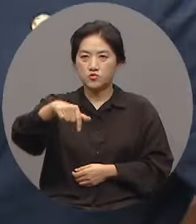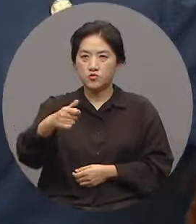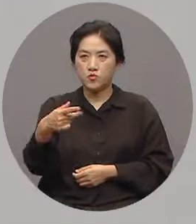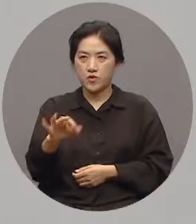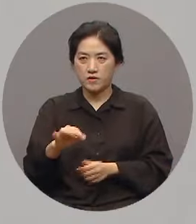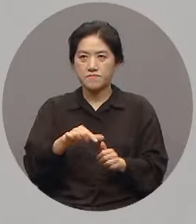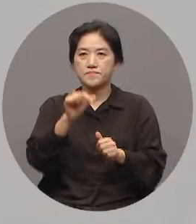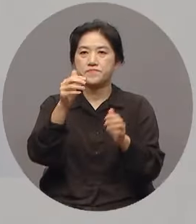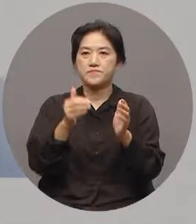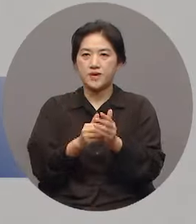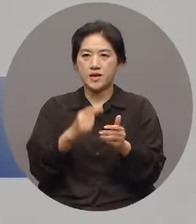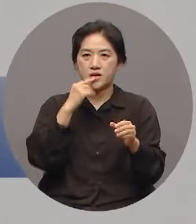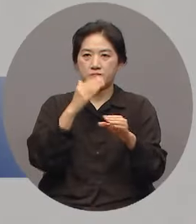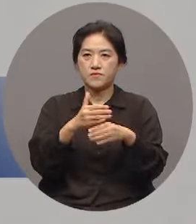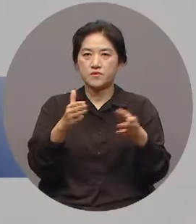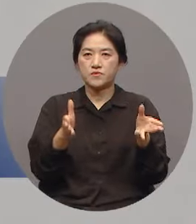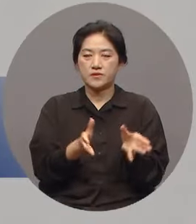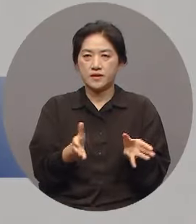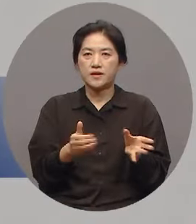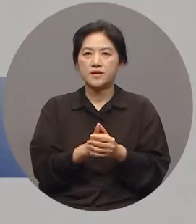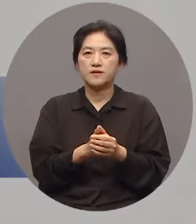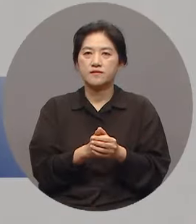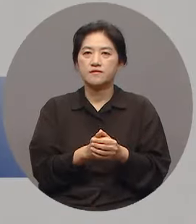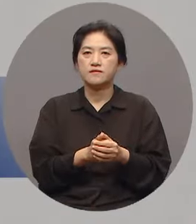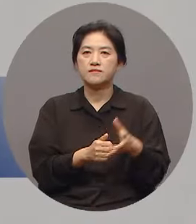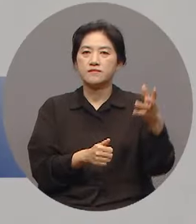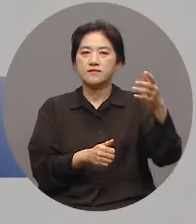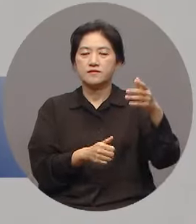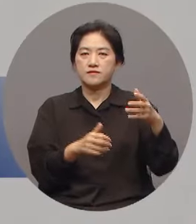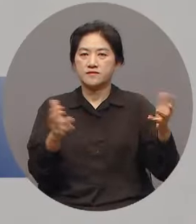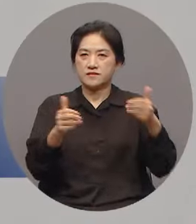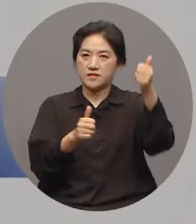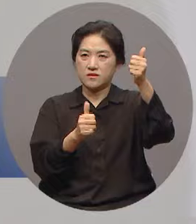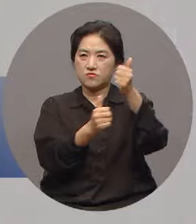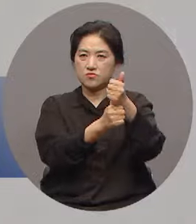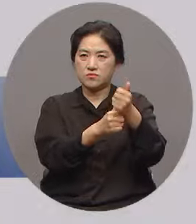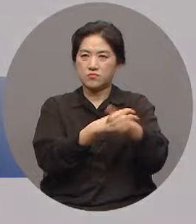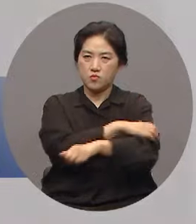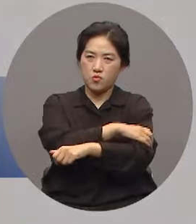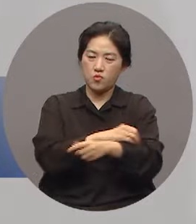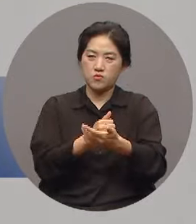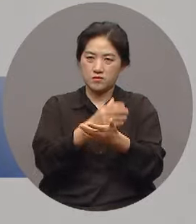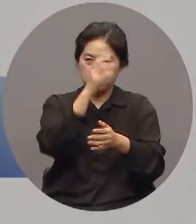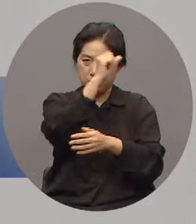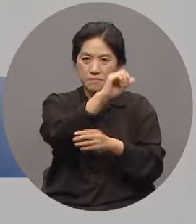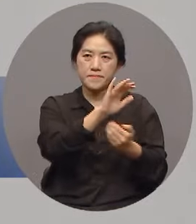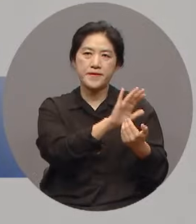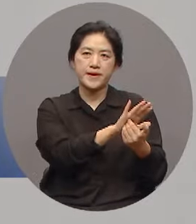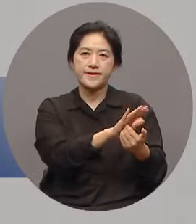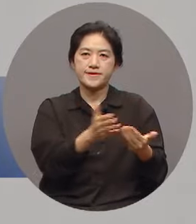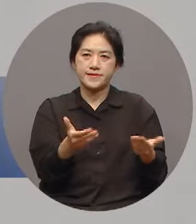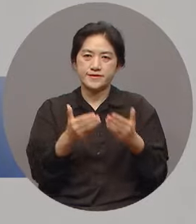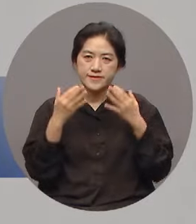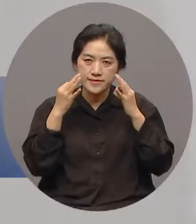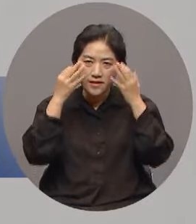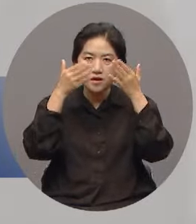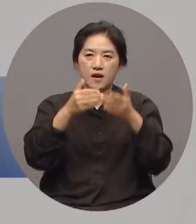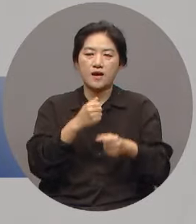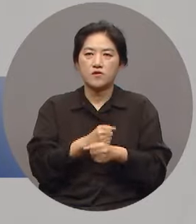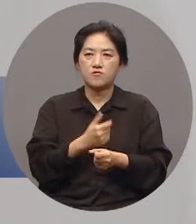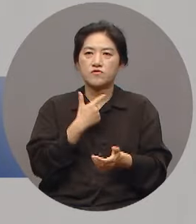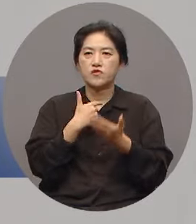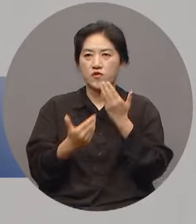선출했습니다. 민주당 출신 의장 부의장들의 독단이나 독주를 방지하는 그런 일에 최선을